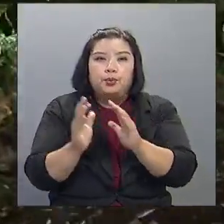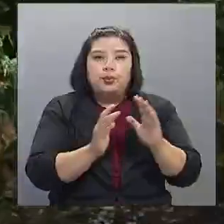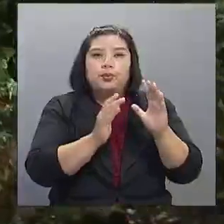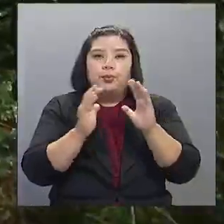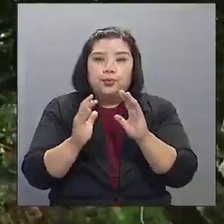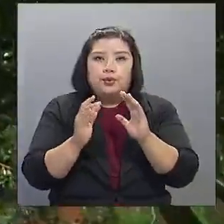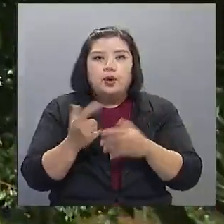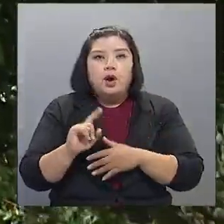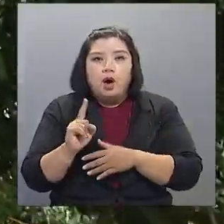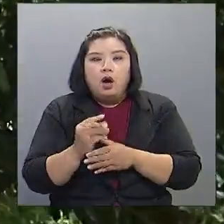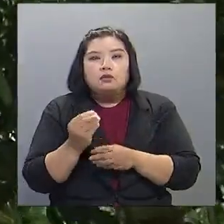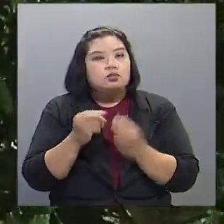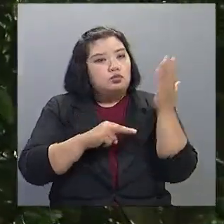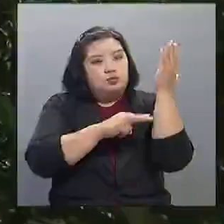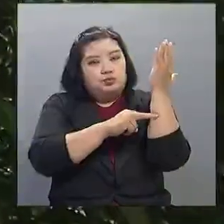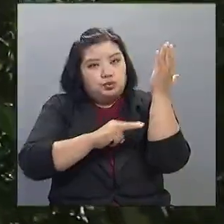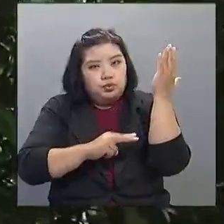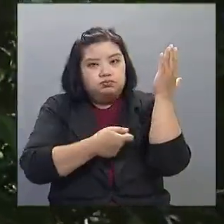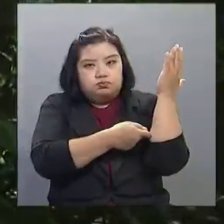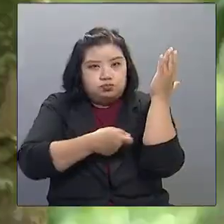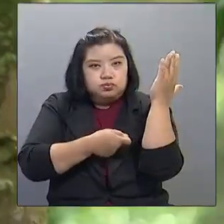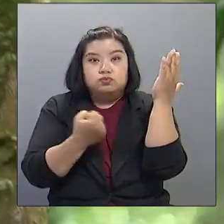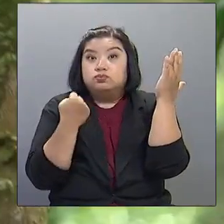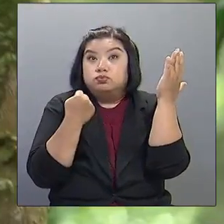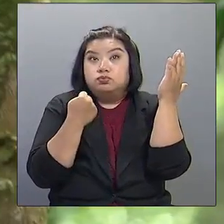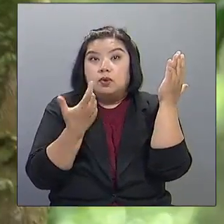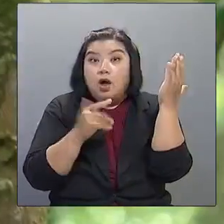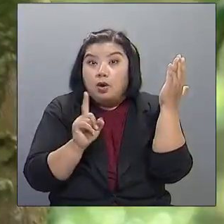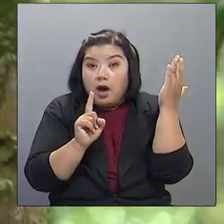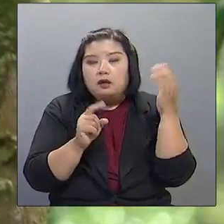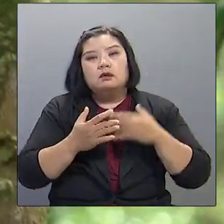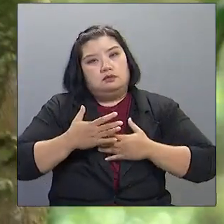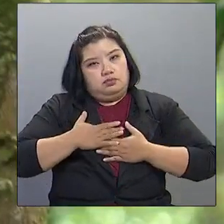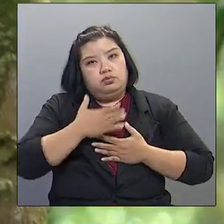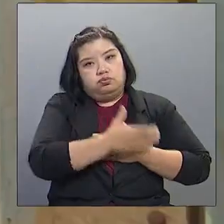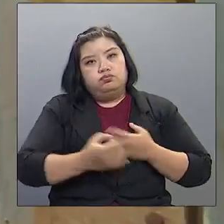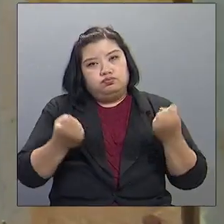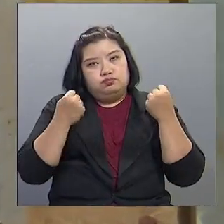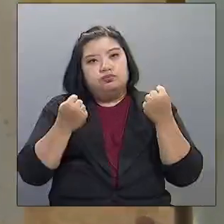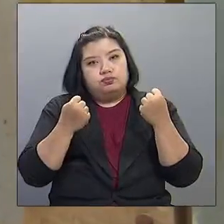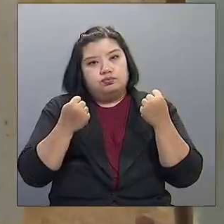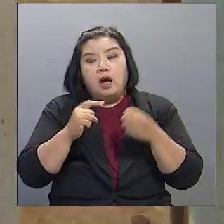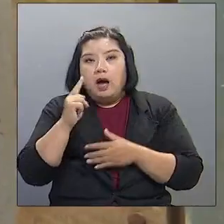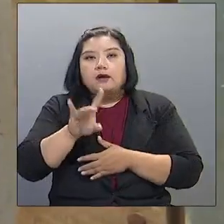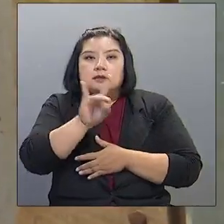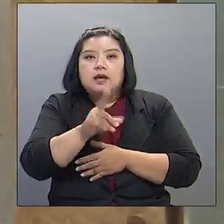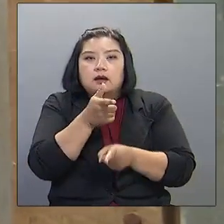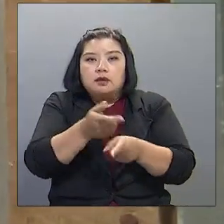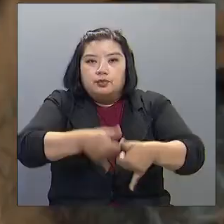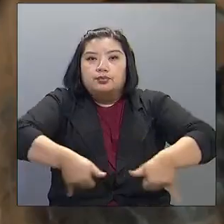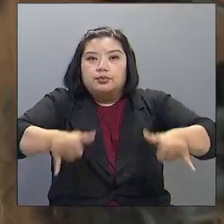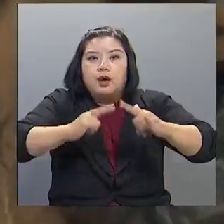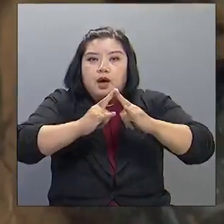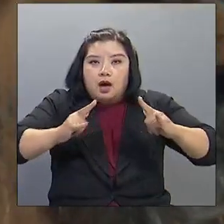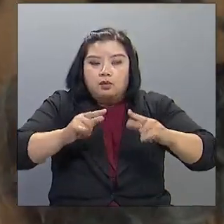รกรควรผูกยึดและค้ำยันกิ่งของไม้ผลให้มั่นคงแข็งแรงอีกทั้งควรดูแลสุขภาพให้แข็งแรงค่ะผู้ที่เลี้ยงสัตว์ควรดูแลอุณหภูมิภาย